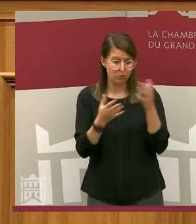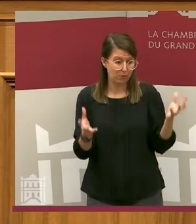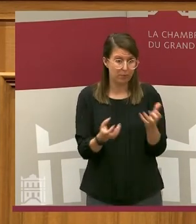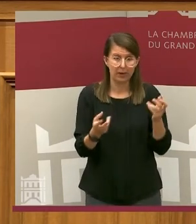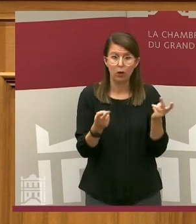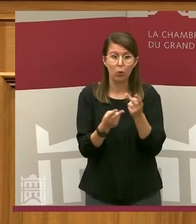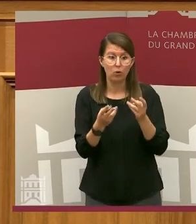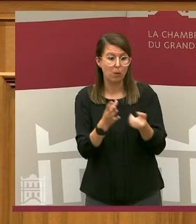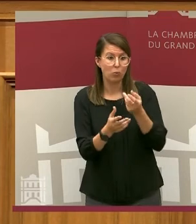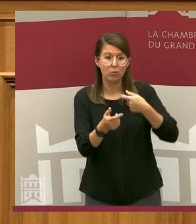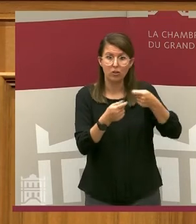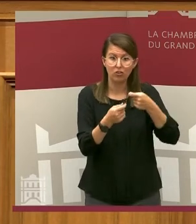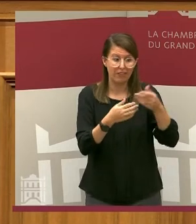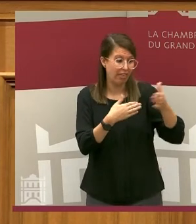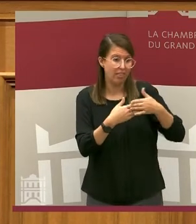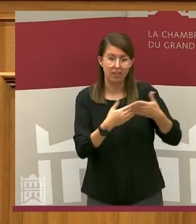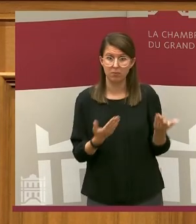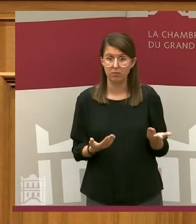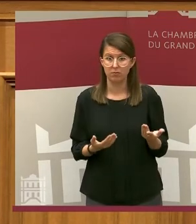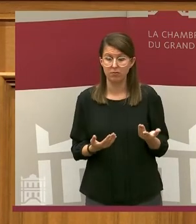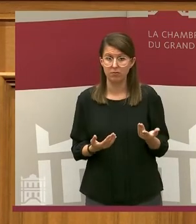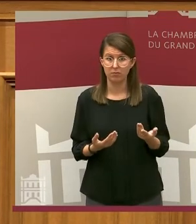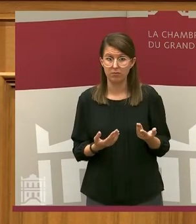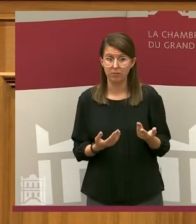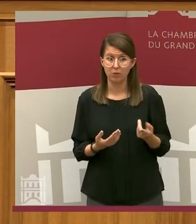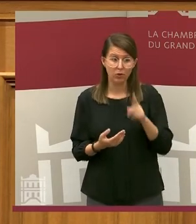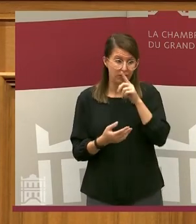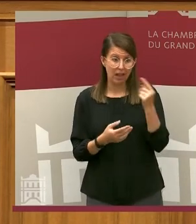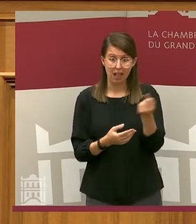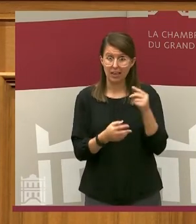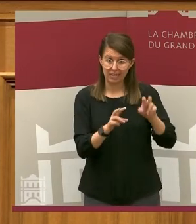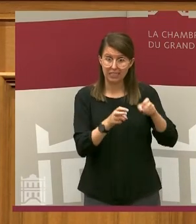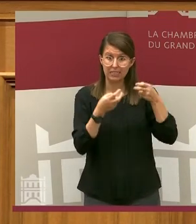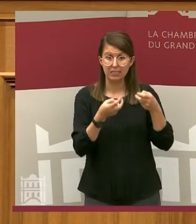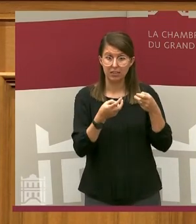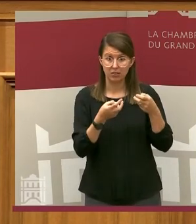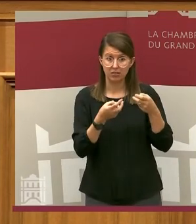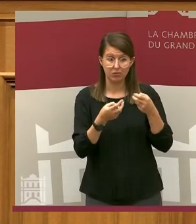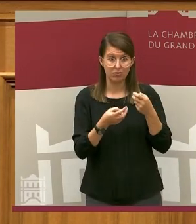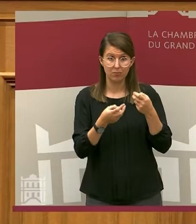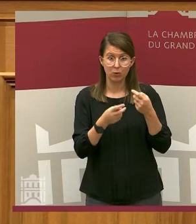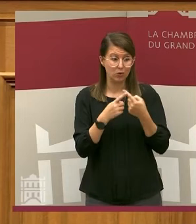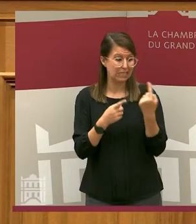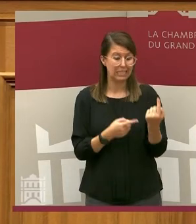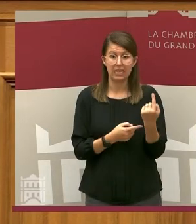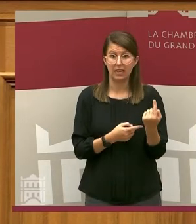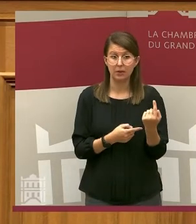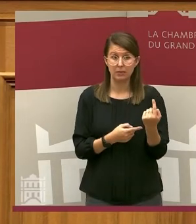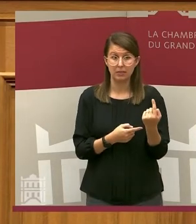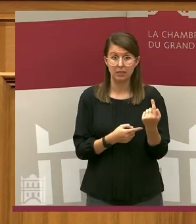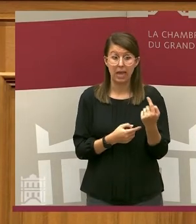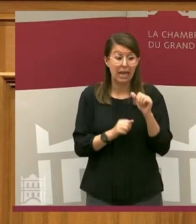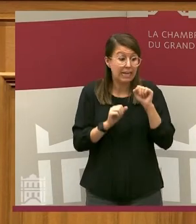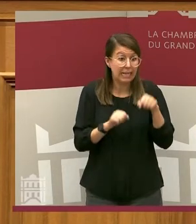Blumenboutique. Und dass ein, der monoparental ist, an sich nach irgendwie erlaubt